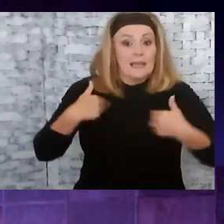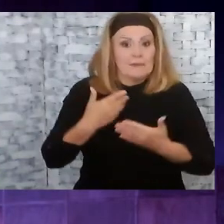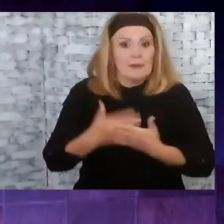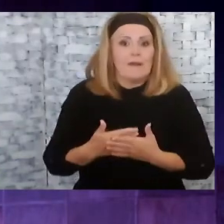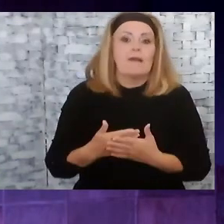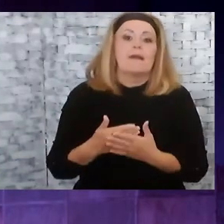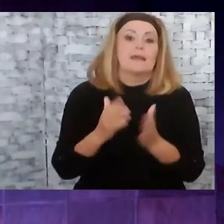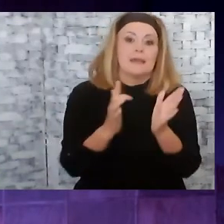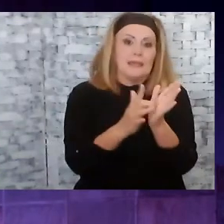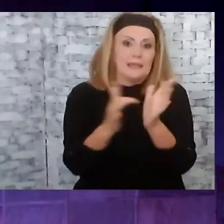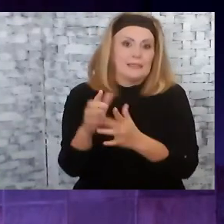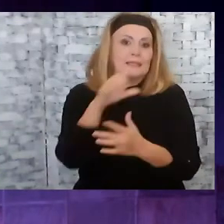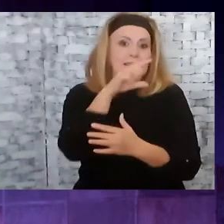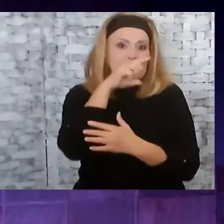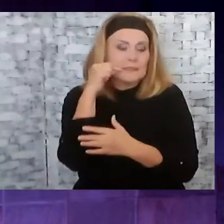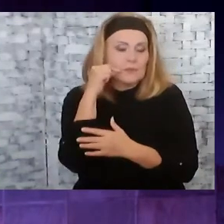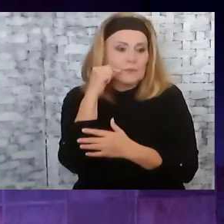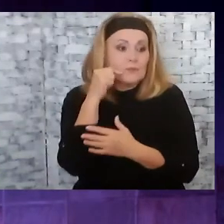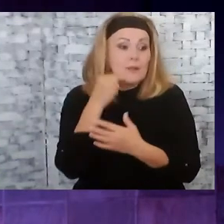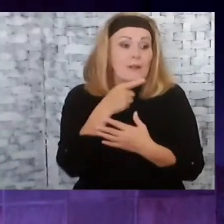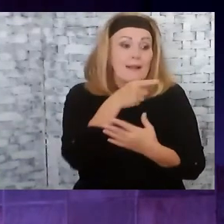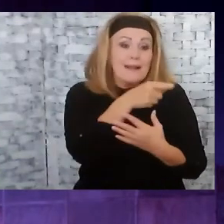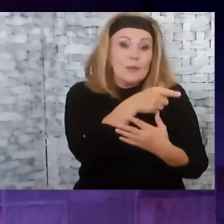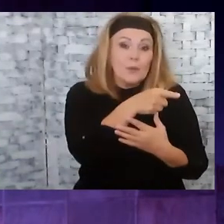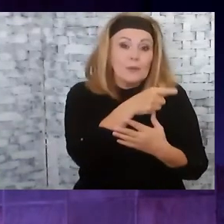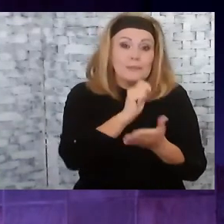Maar hy skryf nie net vir ons, hy skryf van ons.